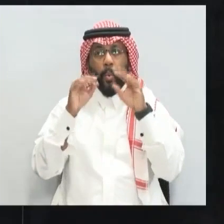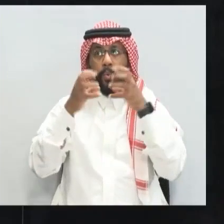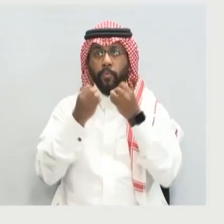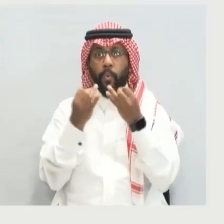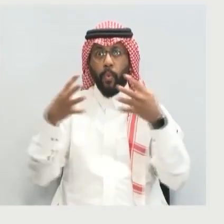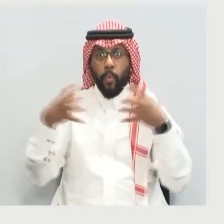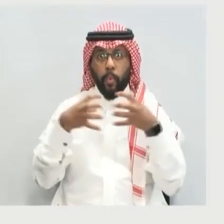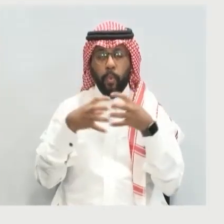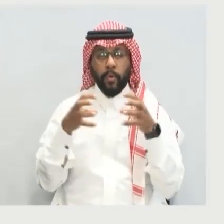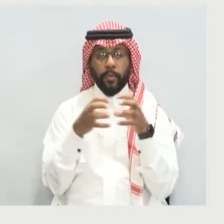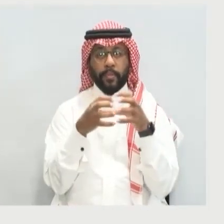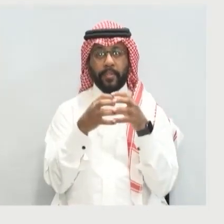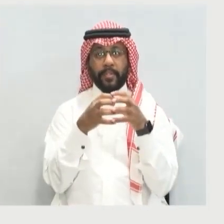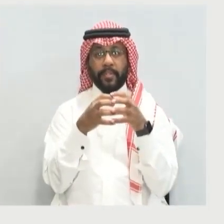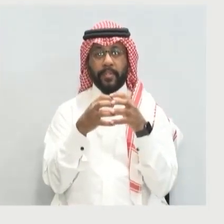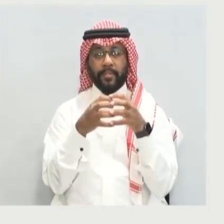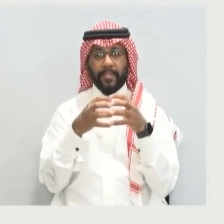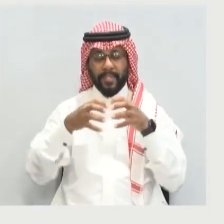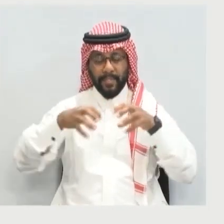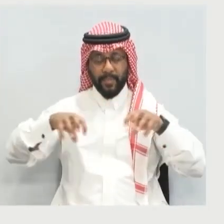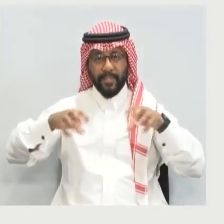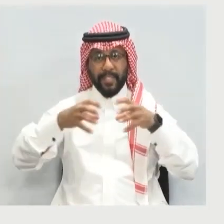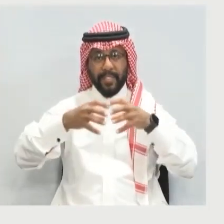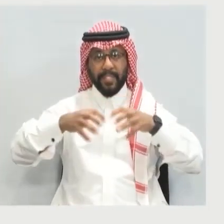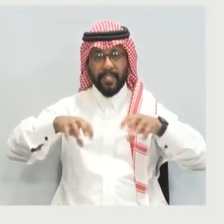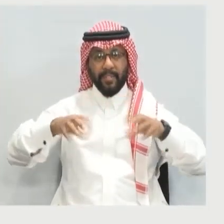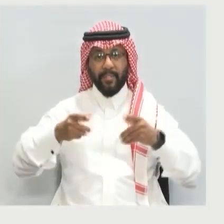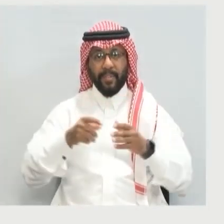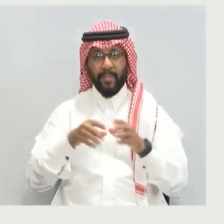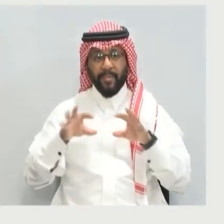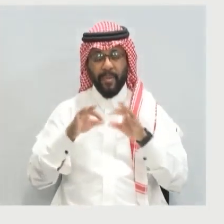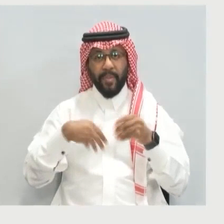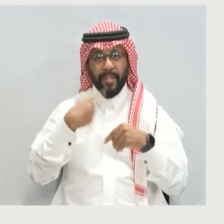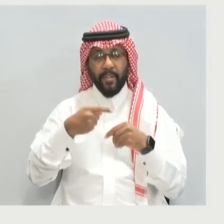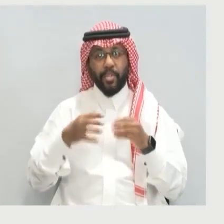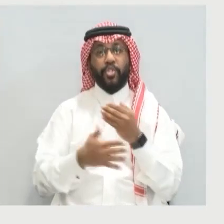بعض ماذا يحدث خلالها تكسير روابط او تكوين روابط